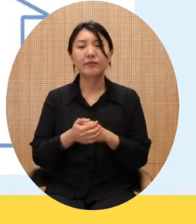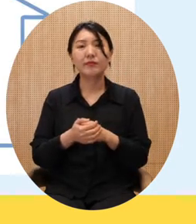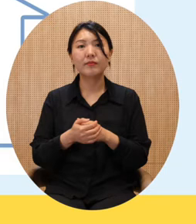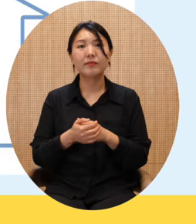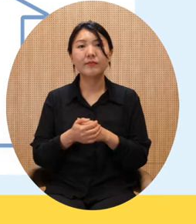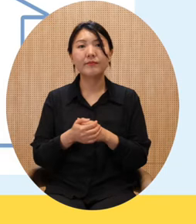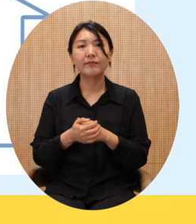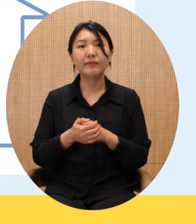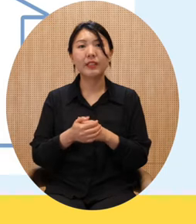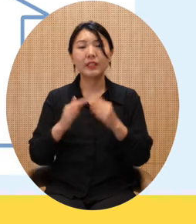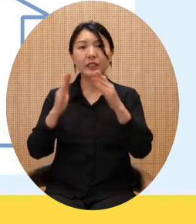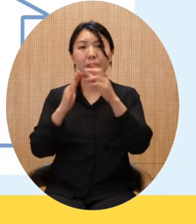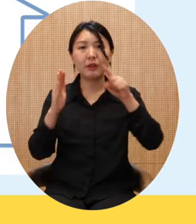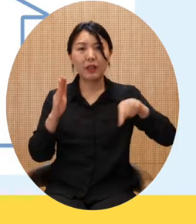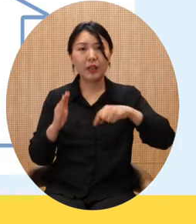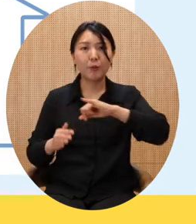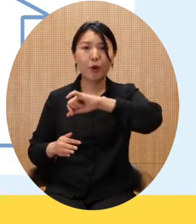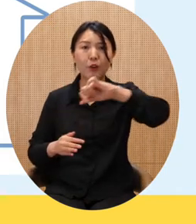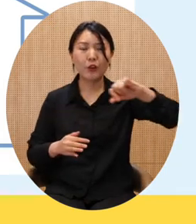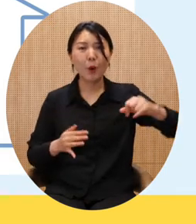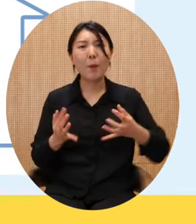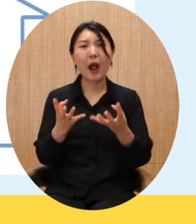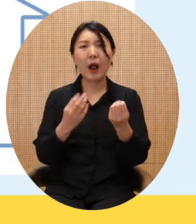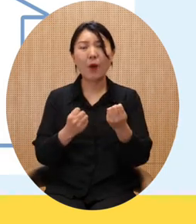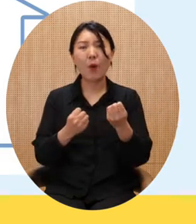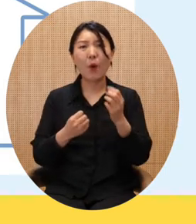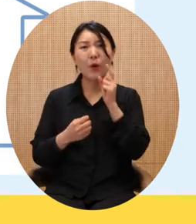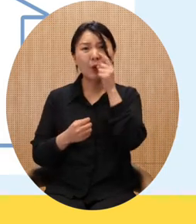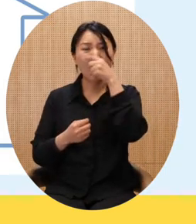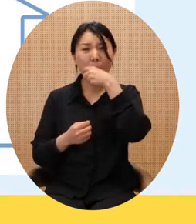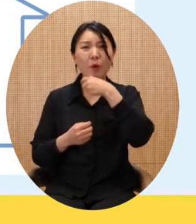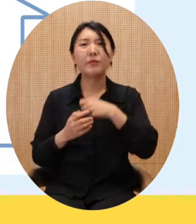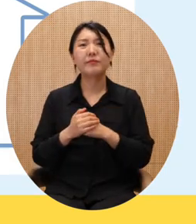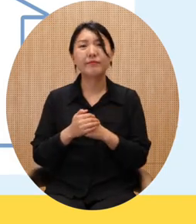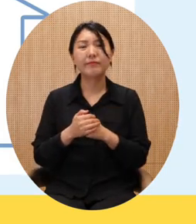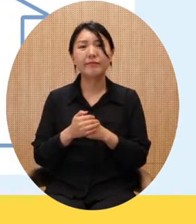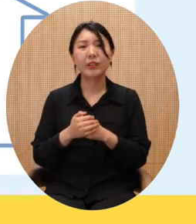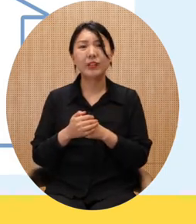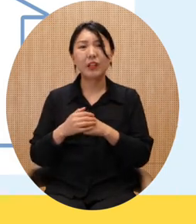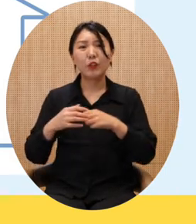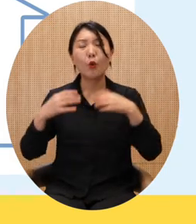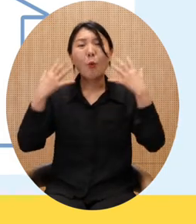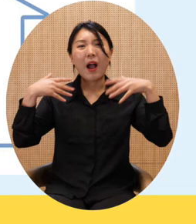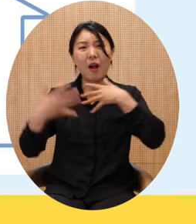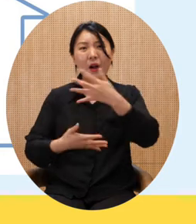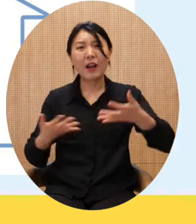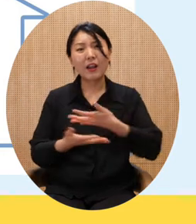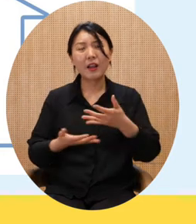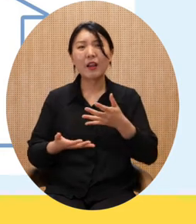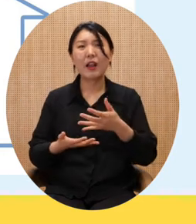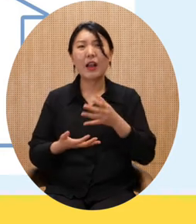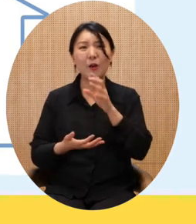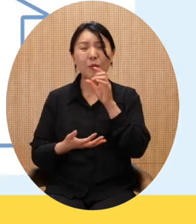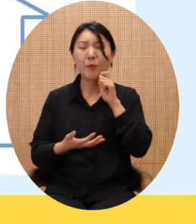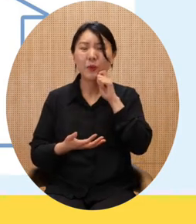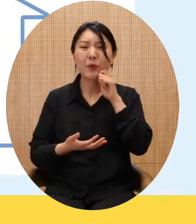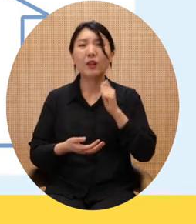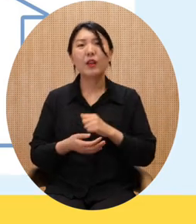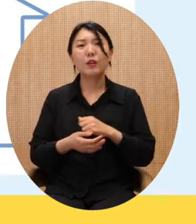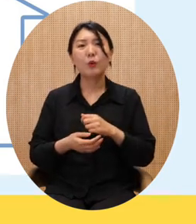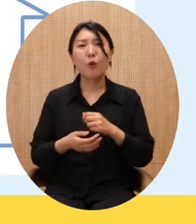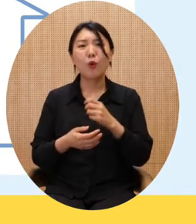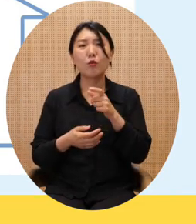집안에 바퀴벌레 등의 해충이 많아 위생이 상당히 불량하고요. 환기가 잘 안 되고 습하고 곰팡이가